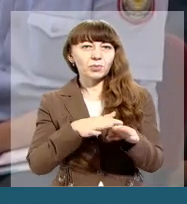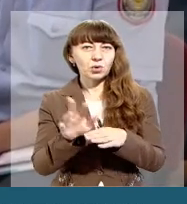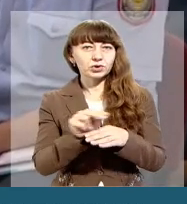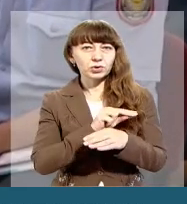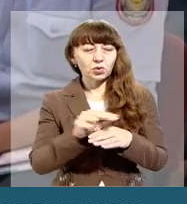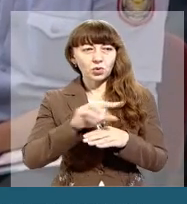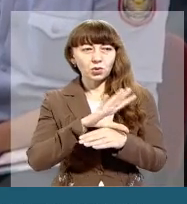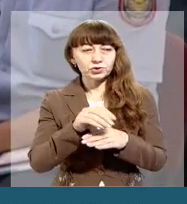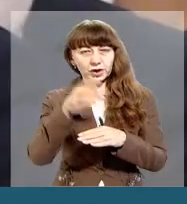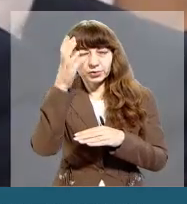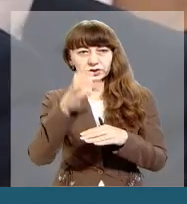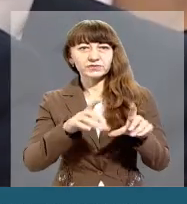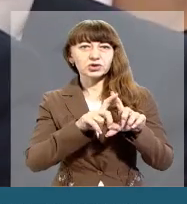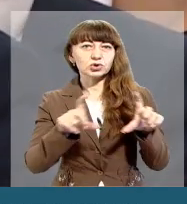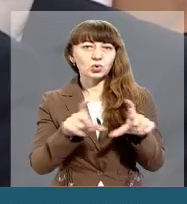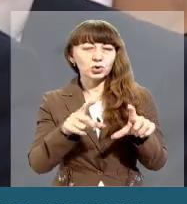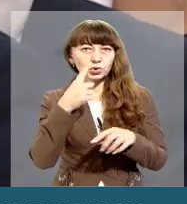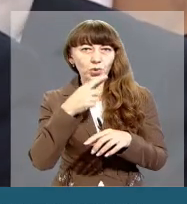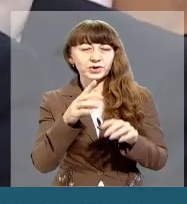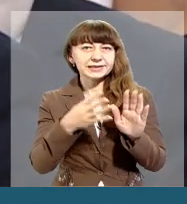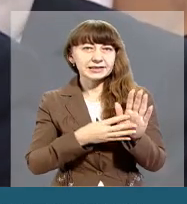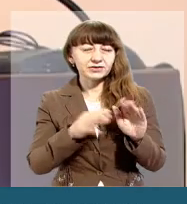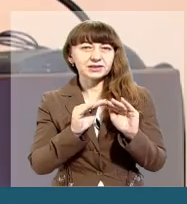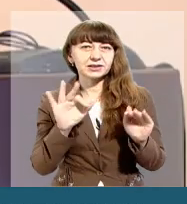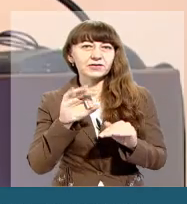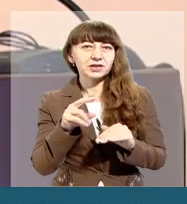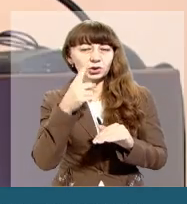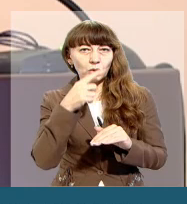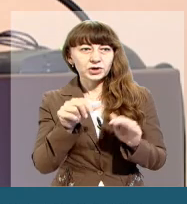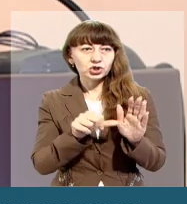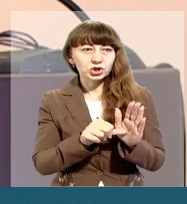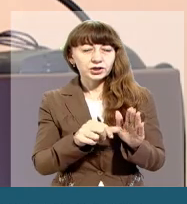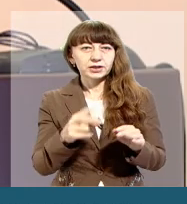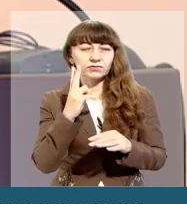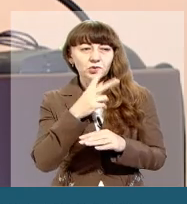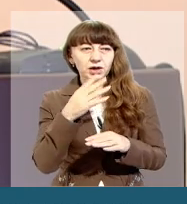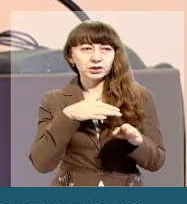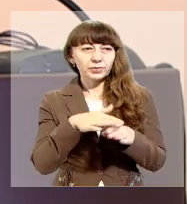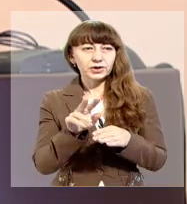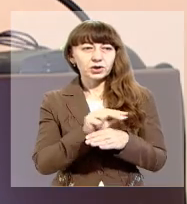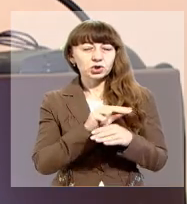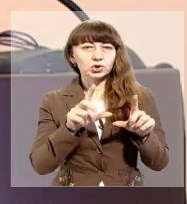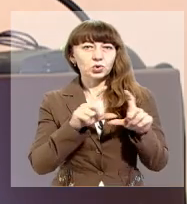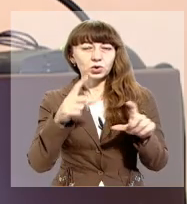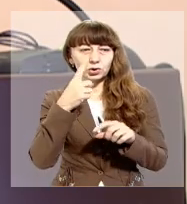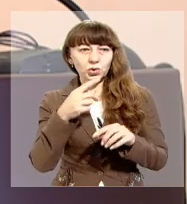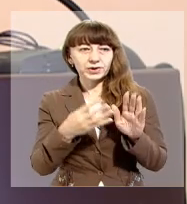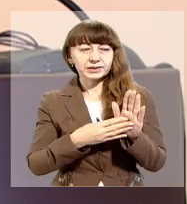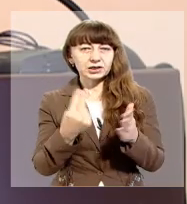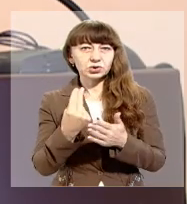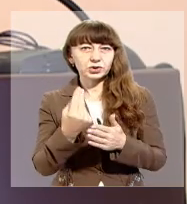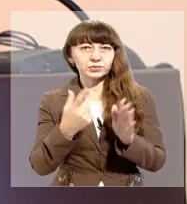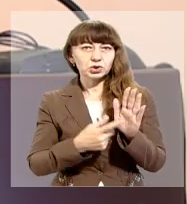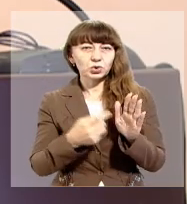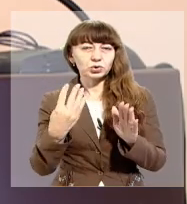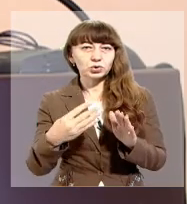ремонтов общеобразовательной школы номер 9 и ясли-сада номер 6. На сегодня двухгодичный капитальный ремонт школы номер 9 на сумму